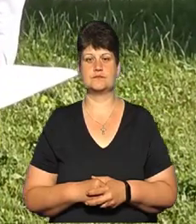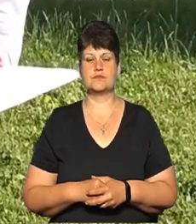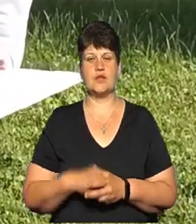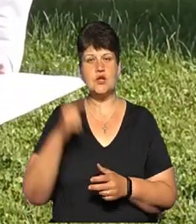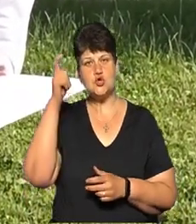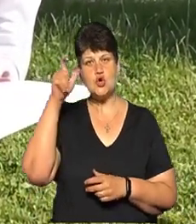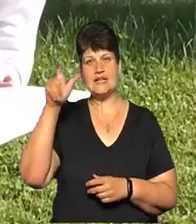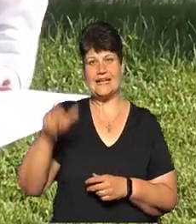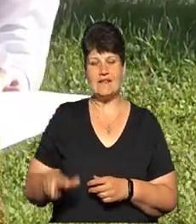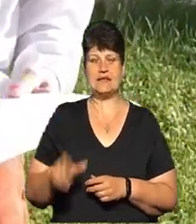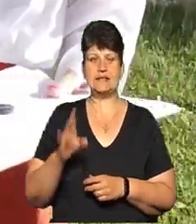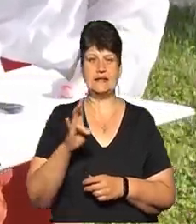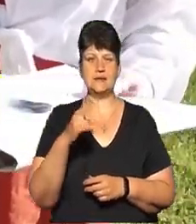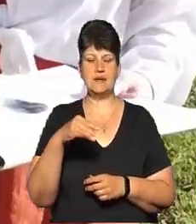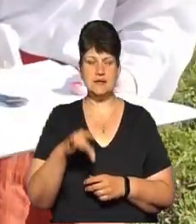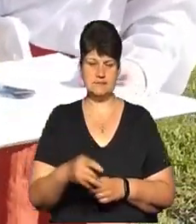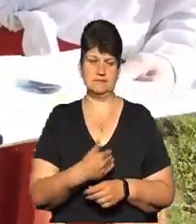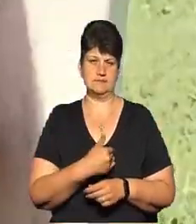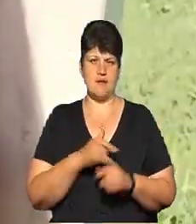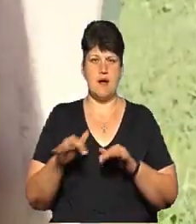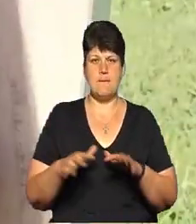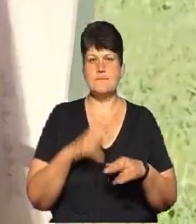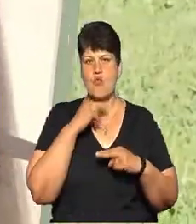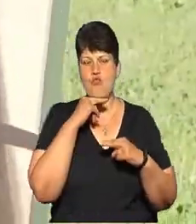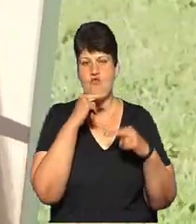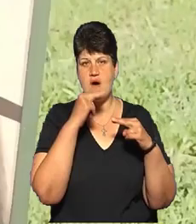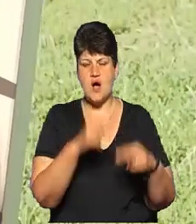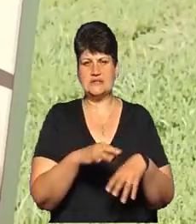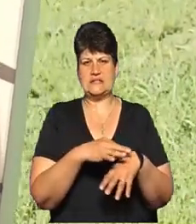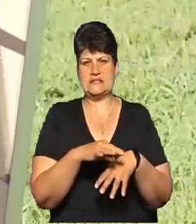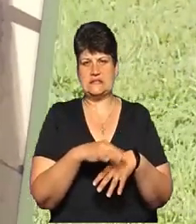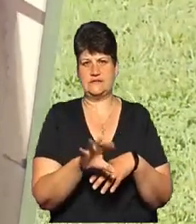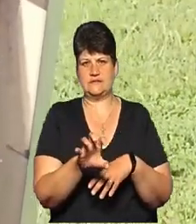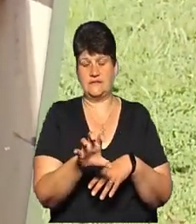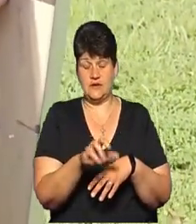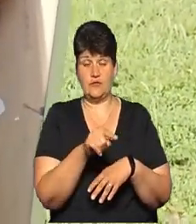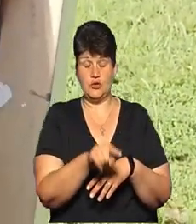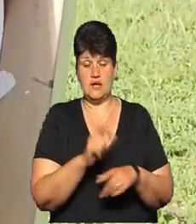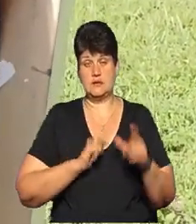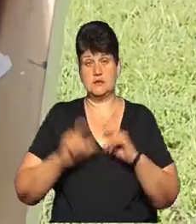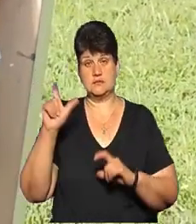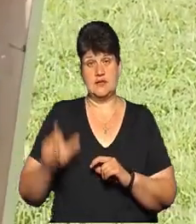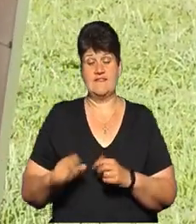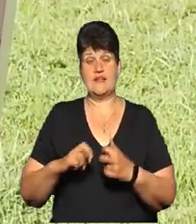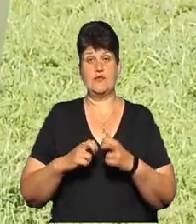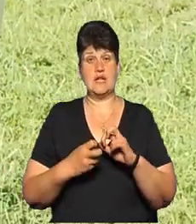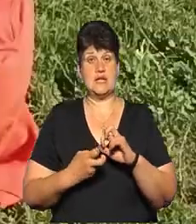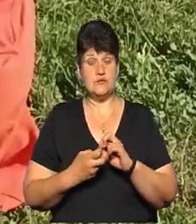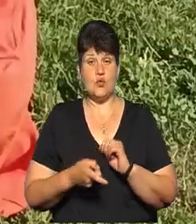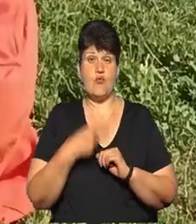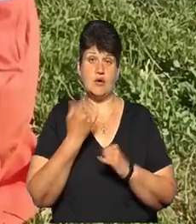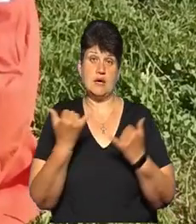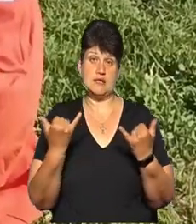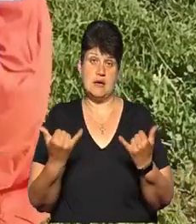Чортків'янка Наталія Дмитрів ініціювала акцію, щоб привернути увагу до насильства над тваринами. Вона студентка коледжу в Івано-Франківську. Каже, зараз разом